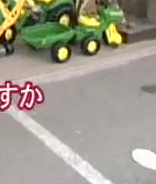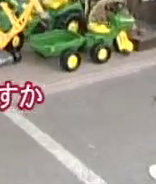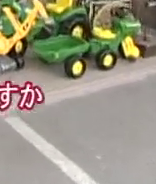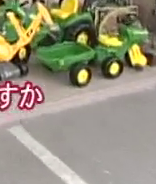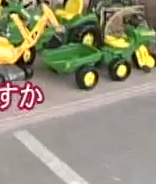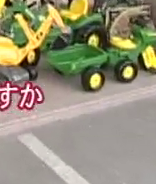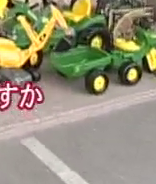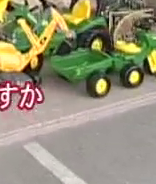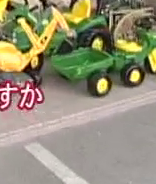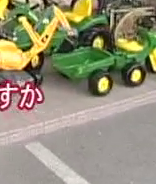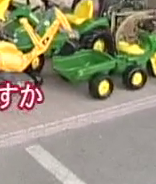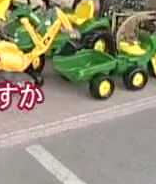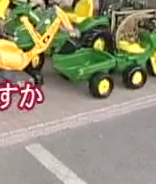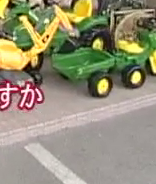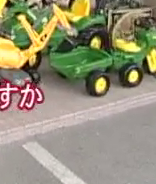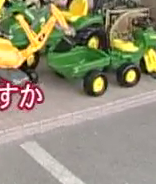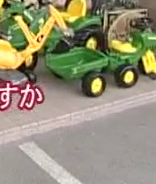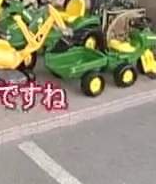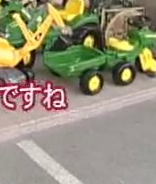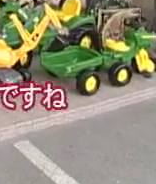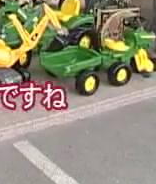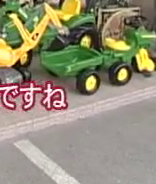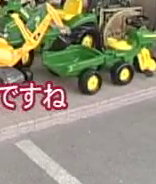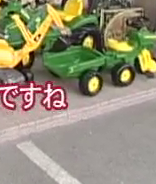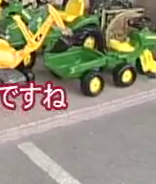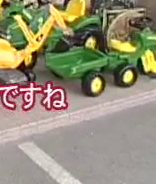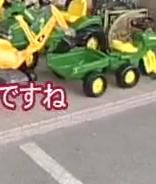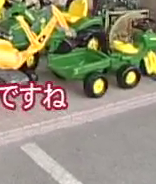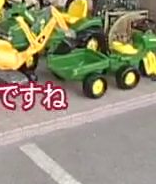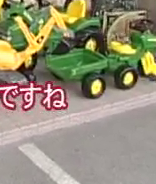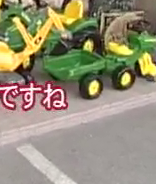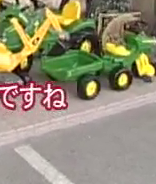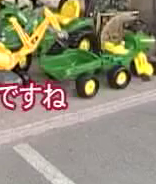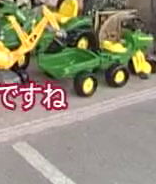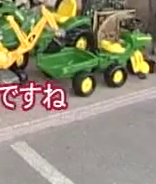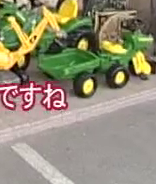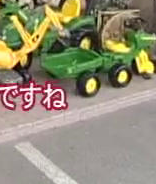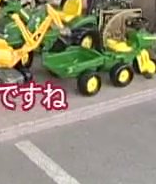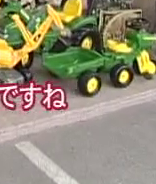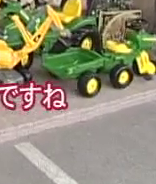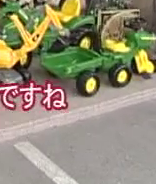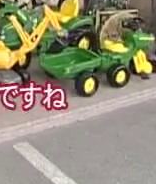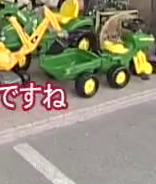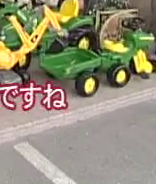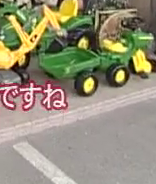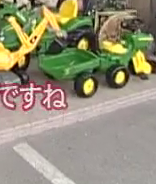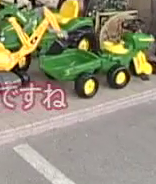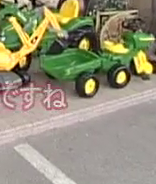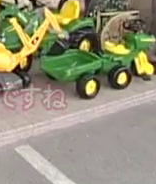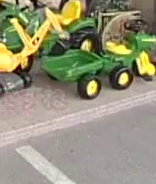雑貨屋さんでしょうか。あ、もうすごく雰囲気がいいお店ですね。ちょっと入ってみます。